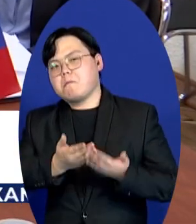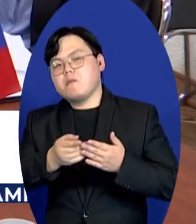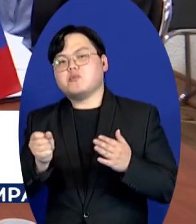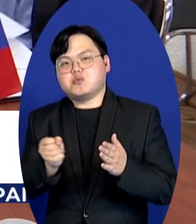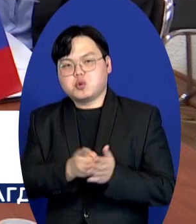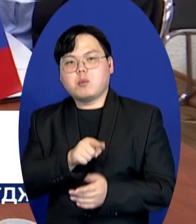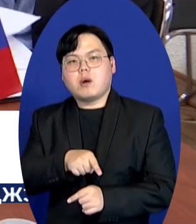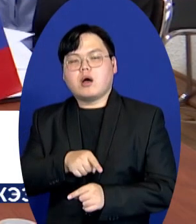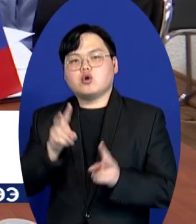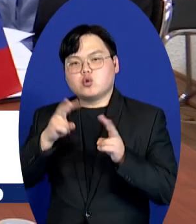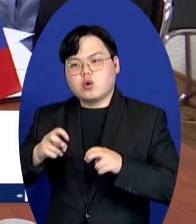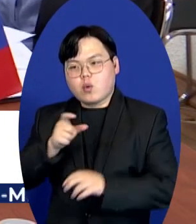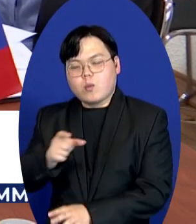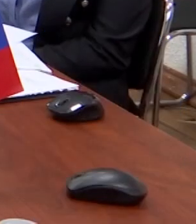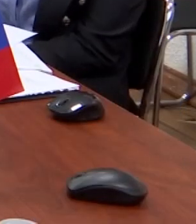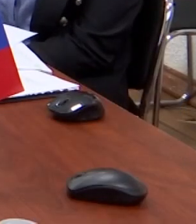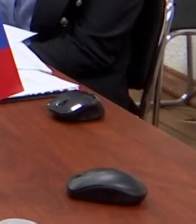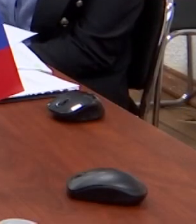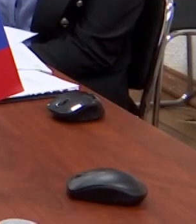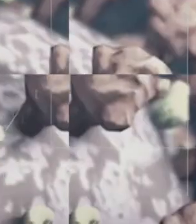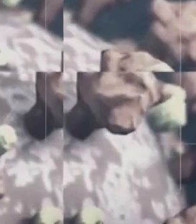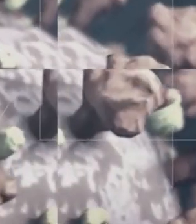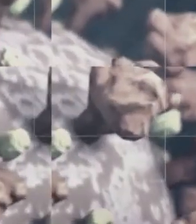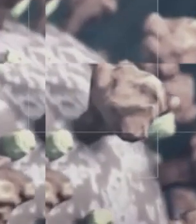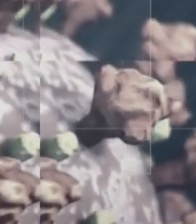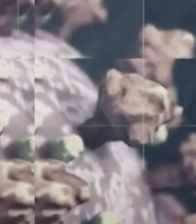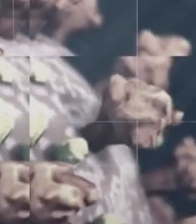гэдгийг шинжээчд онцолж байна.